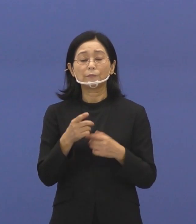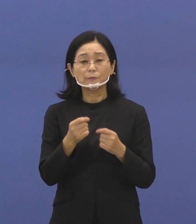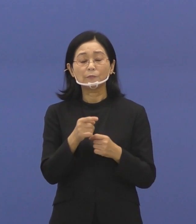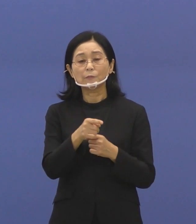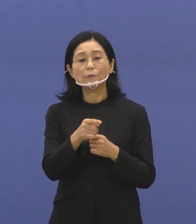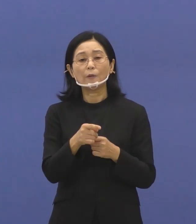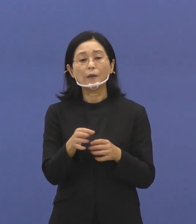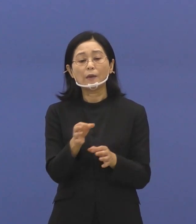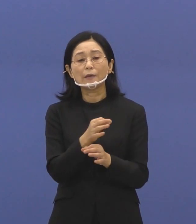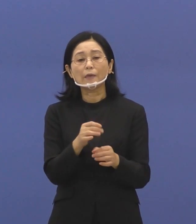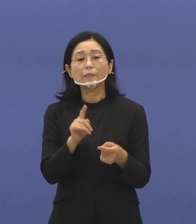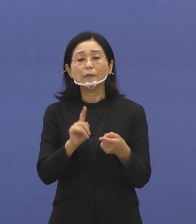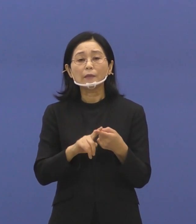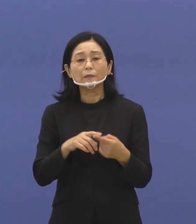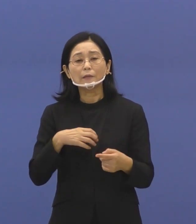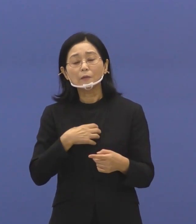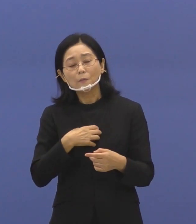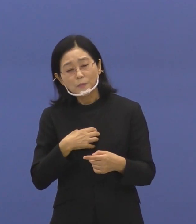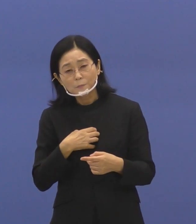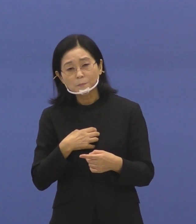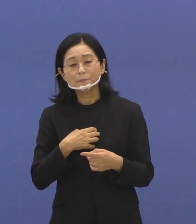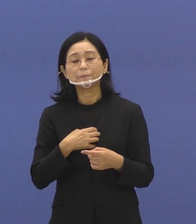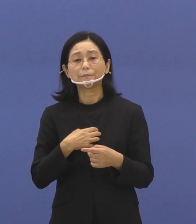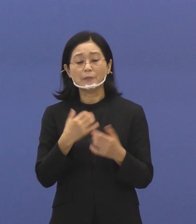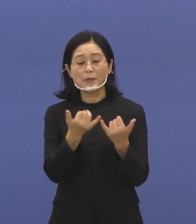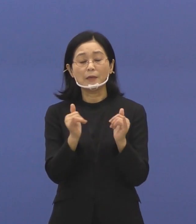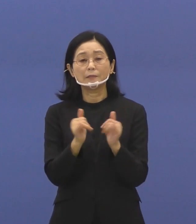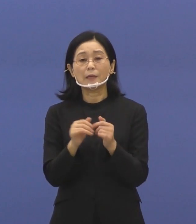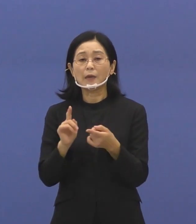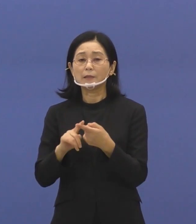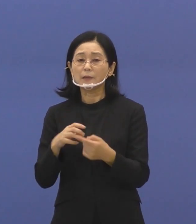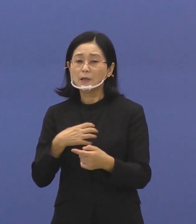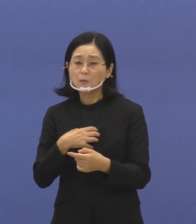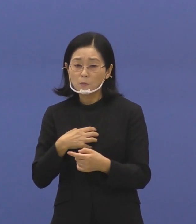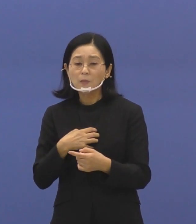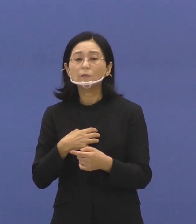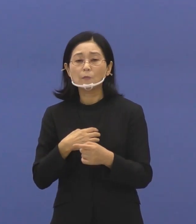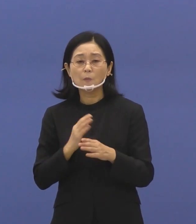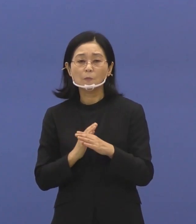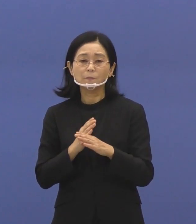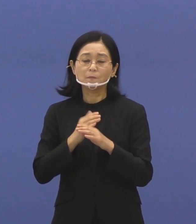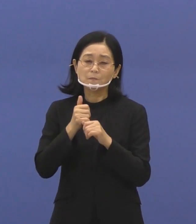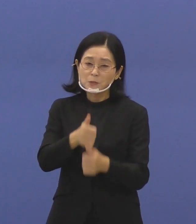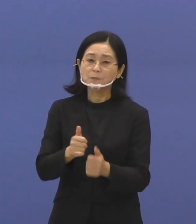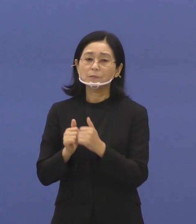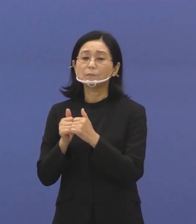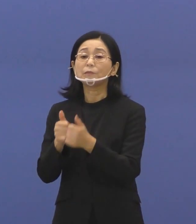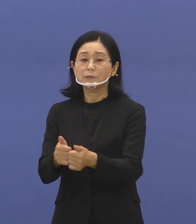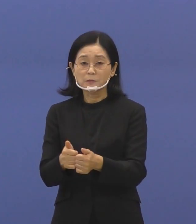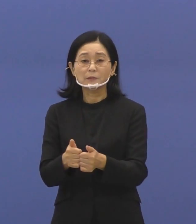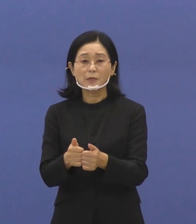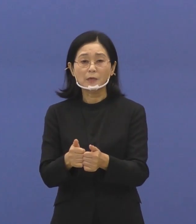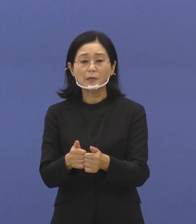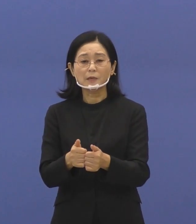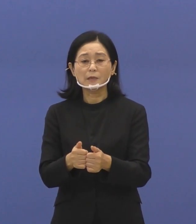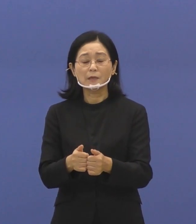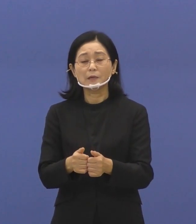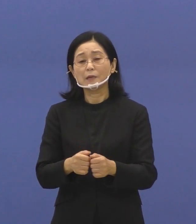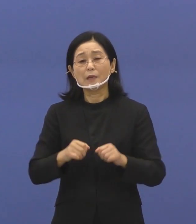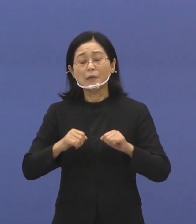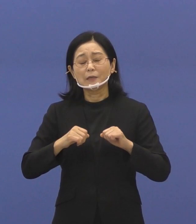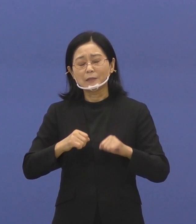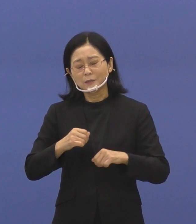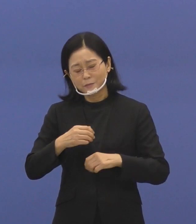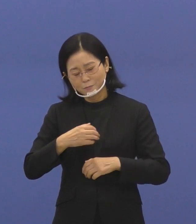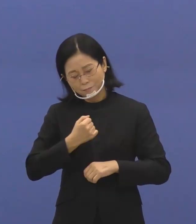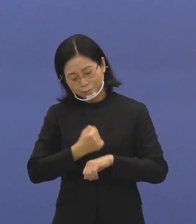会的困難を克服して、まあ、生きにくさを生きやすさに変